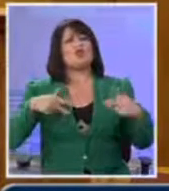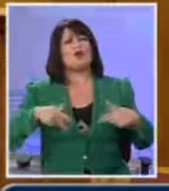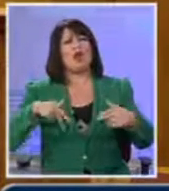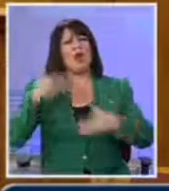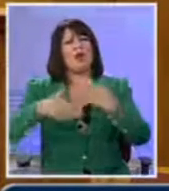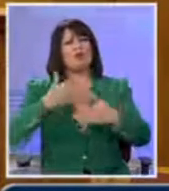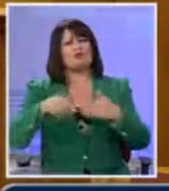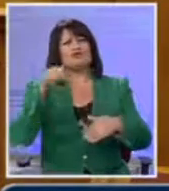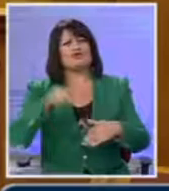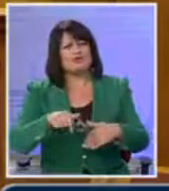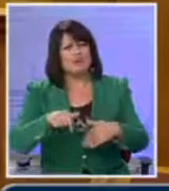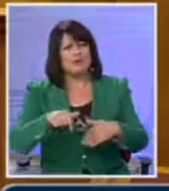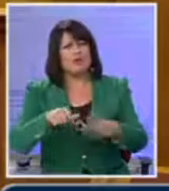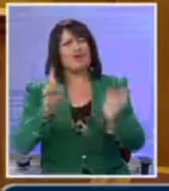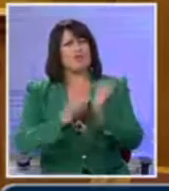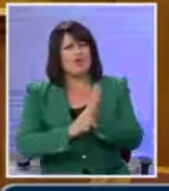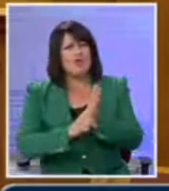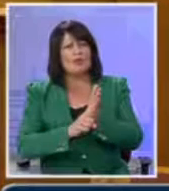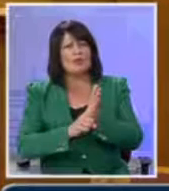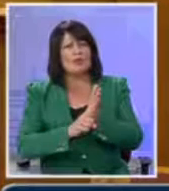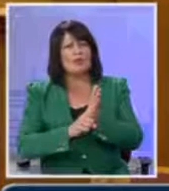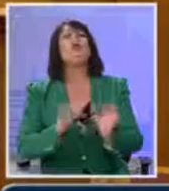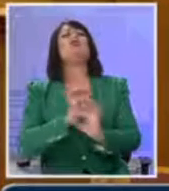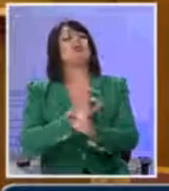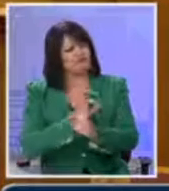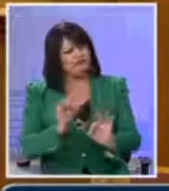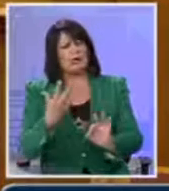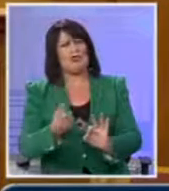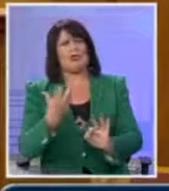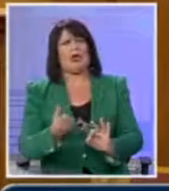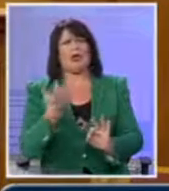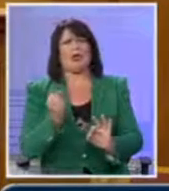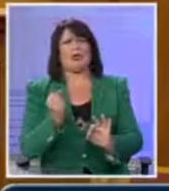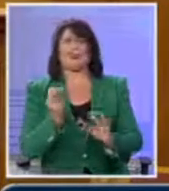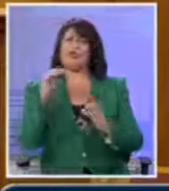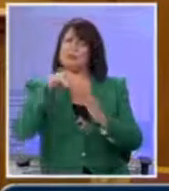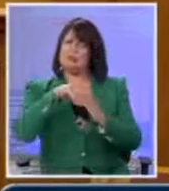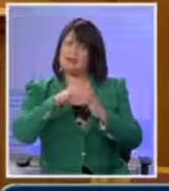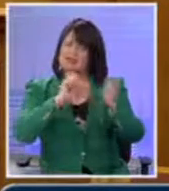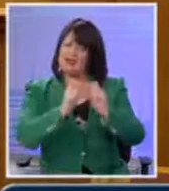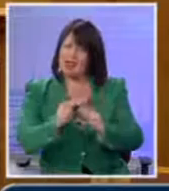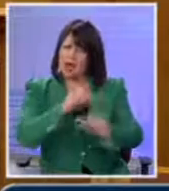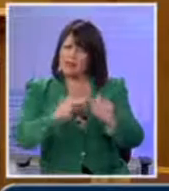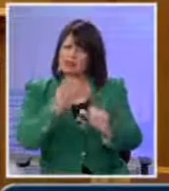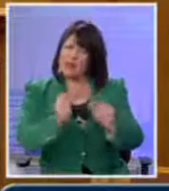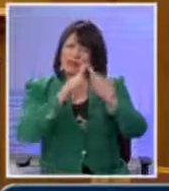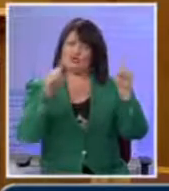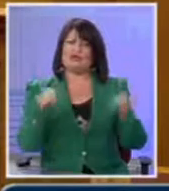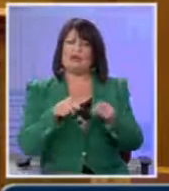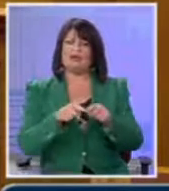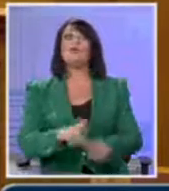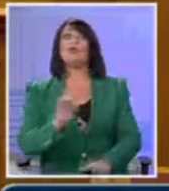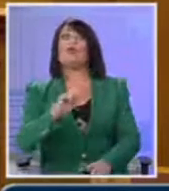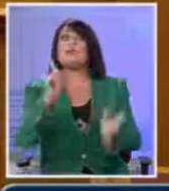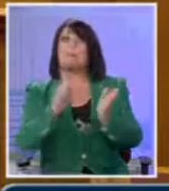των σημερινών θεσμών δεδομένη στα πλαίσια του υφιστάμενου θεσμικού πλαισίου διάρθρωσης. Θα πρέπει να